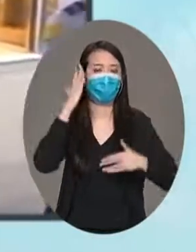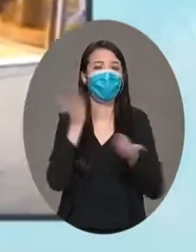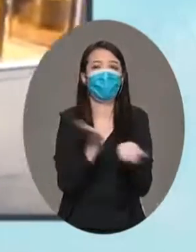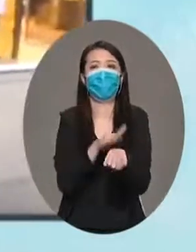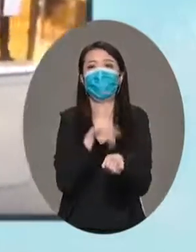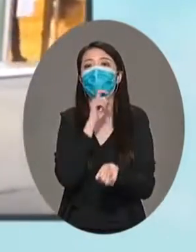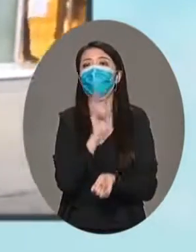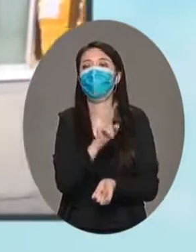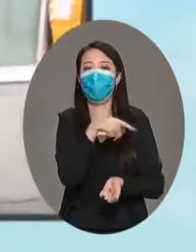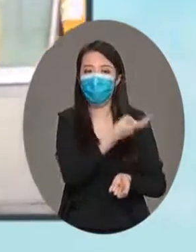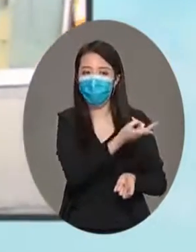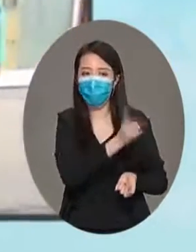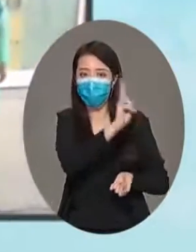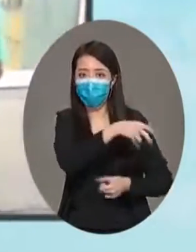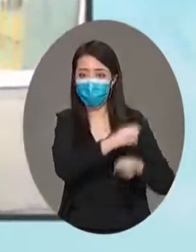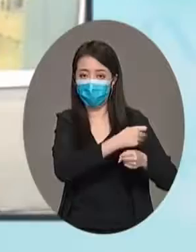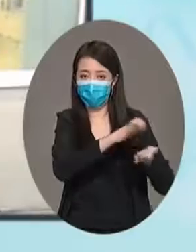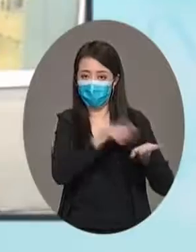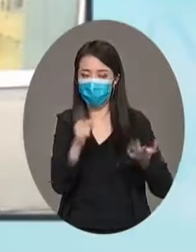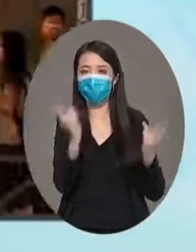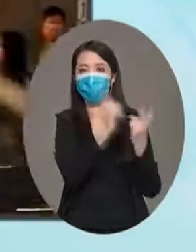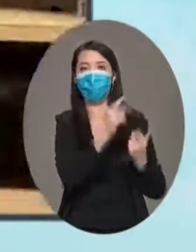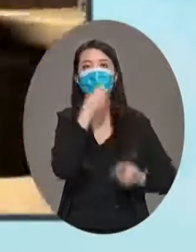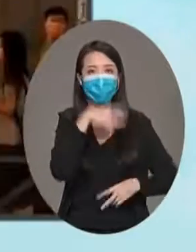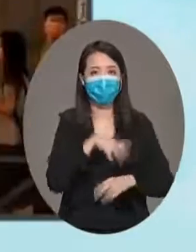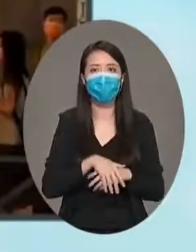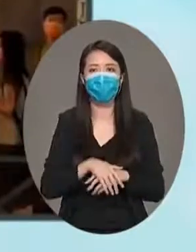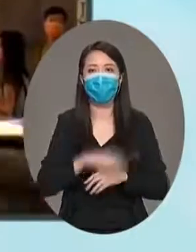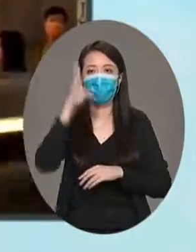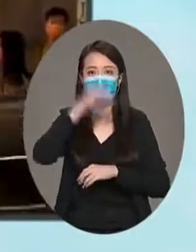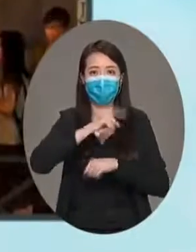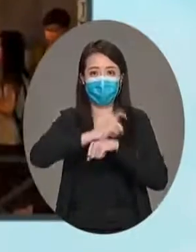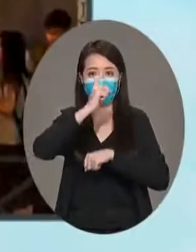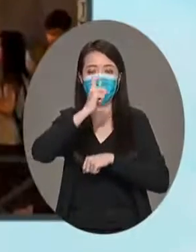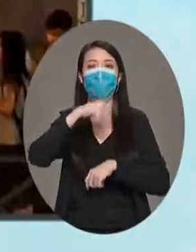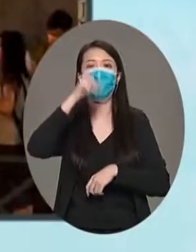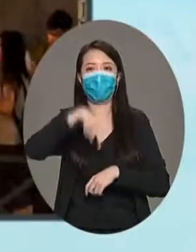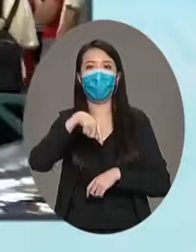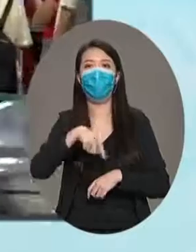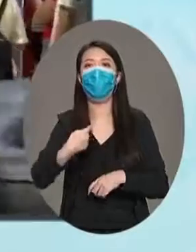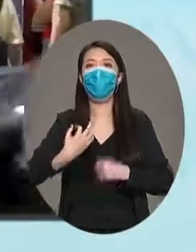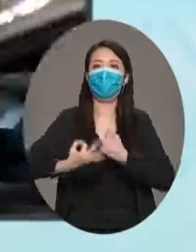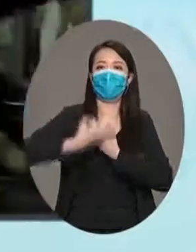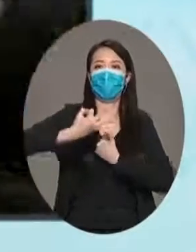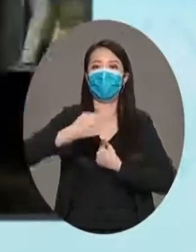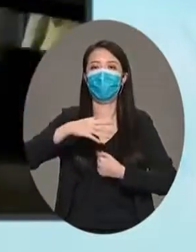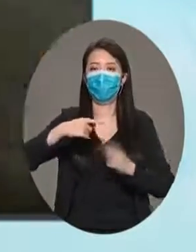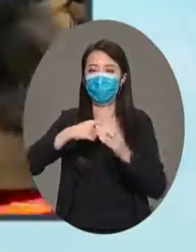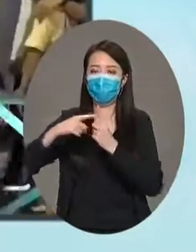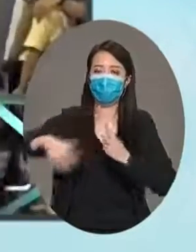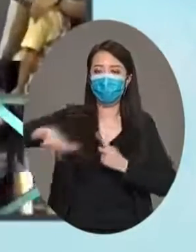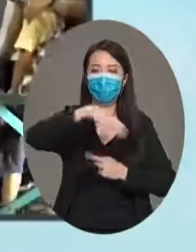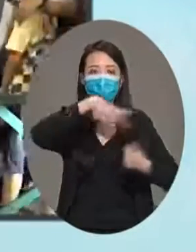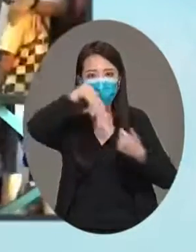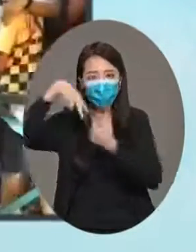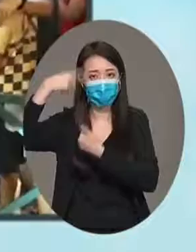過之前兩名患者工作的單位做嘢。當局就在夜晚9點起啟動第三次全民檢測，爭